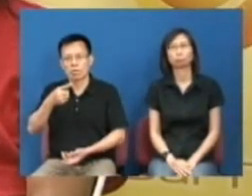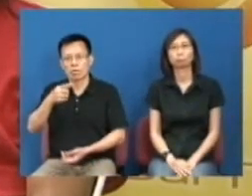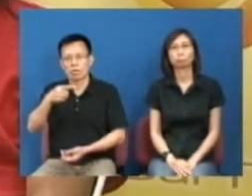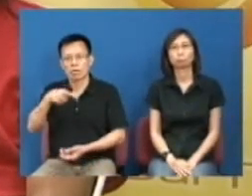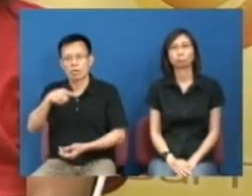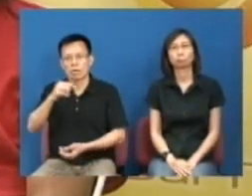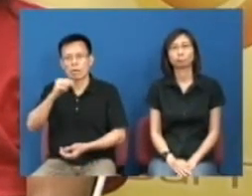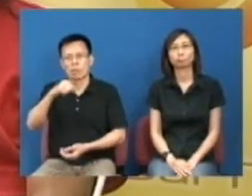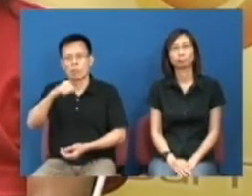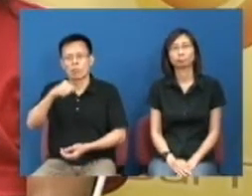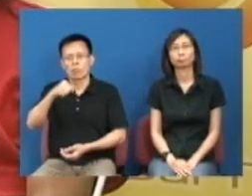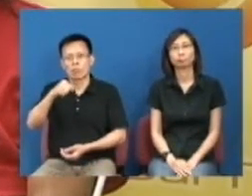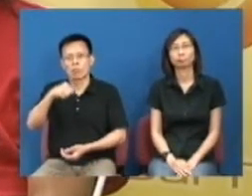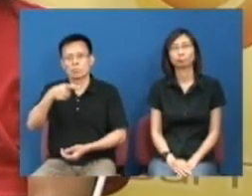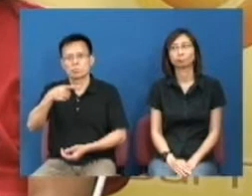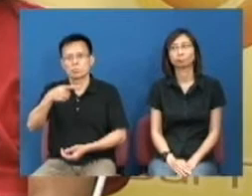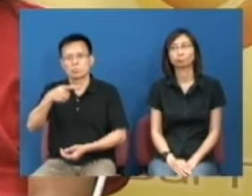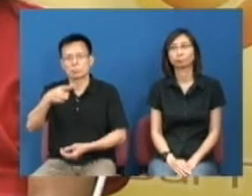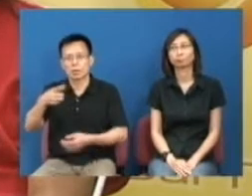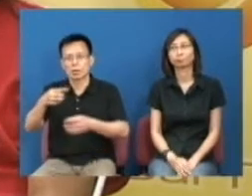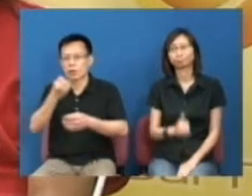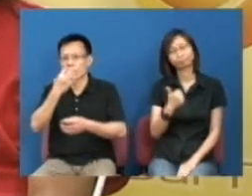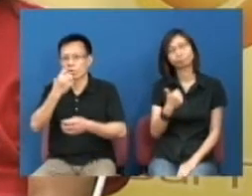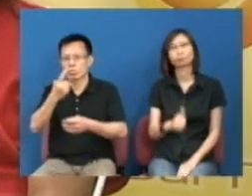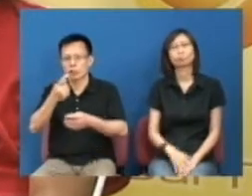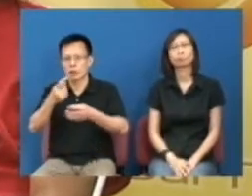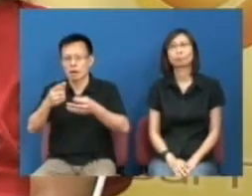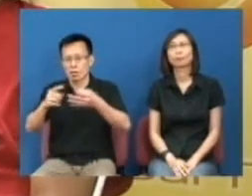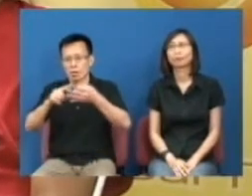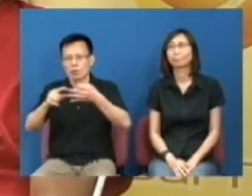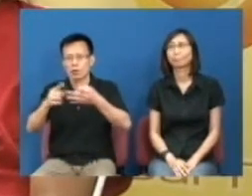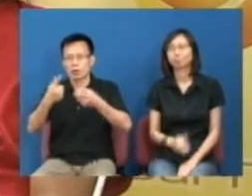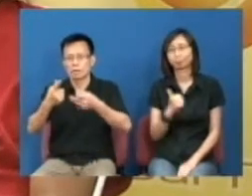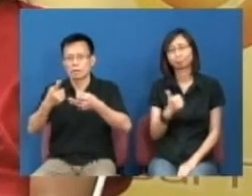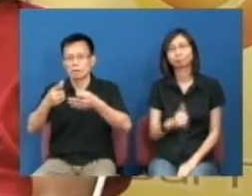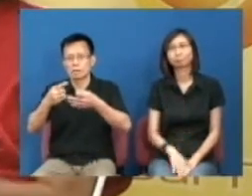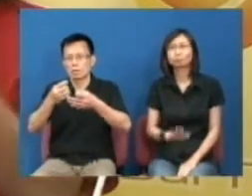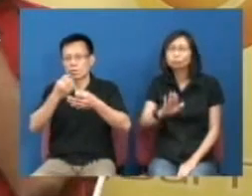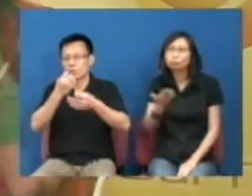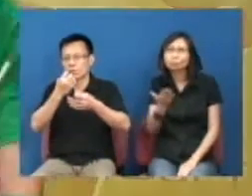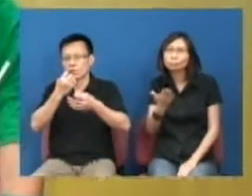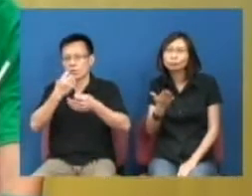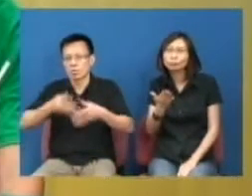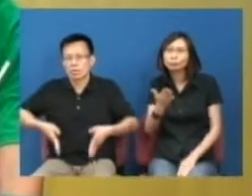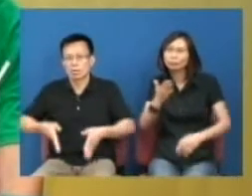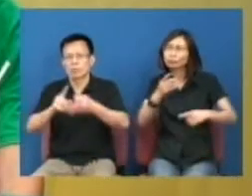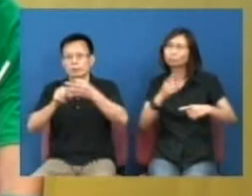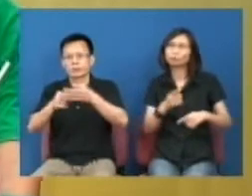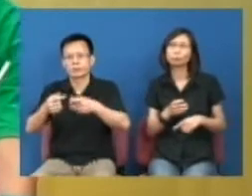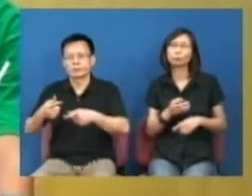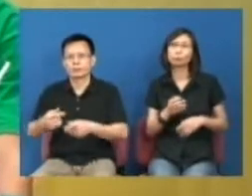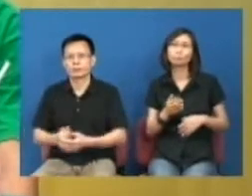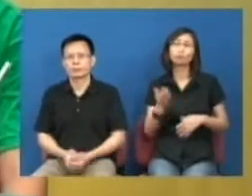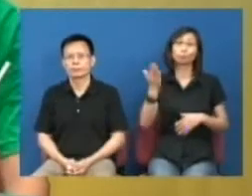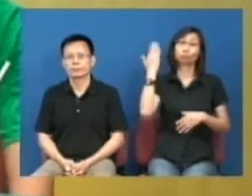係北德新街附近。 係咯。 幾條阻住街。 但係其實似乎當日即係作